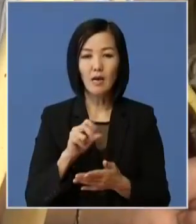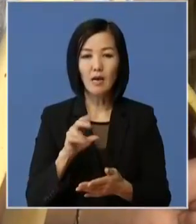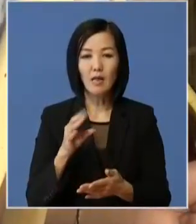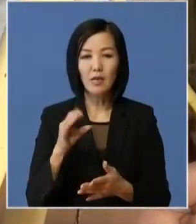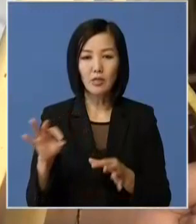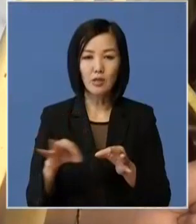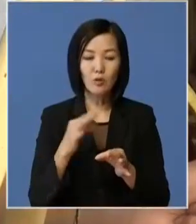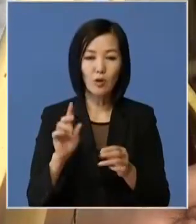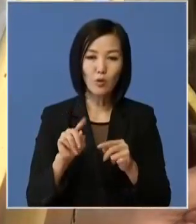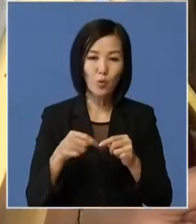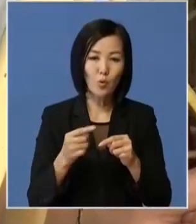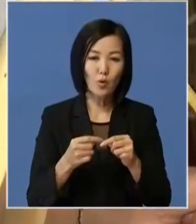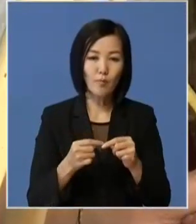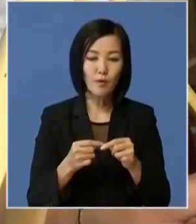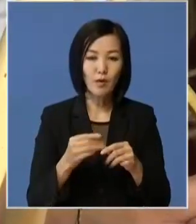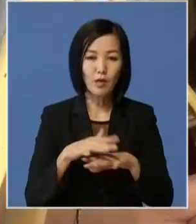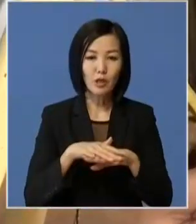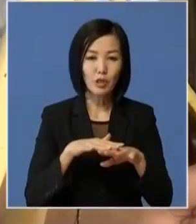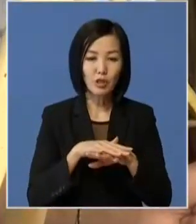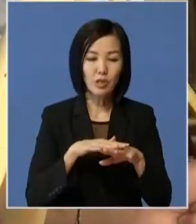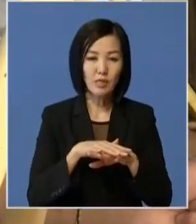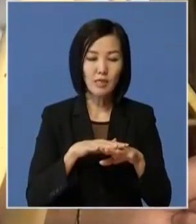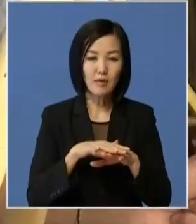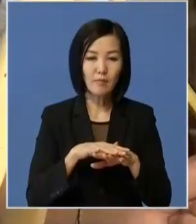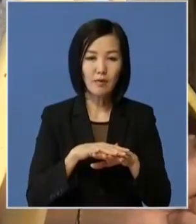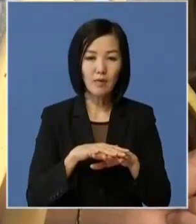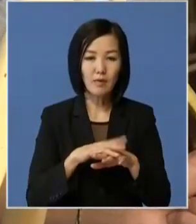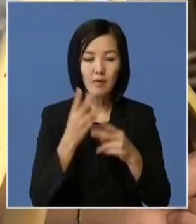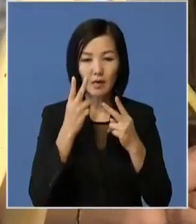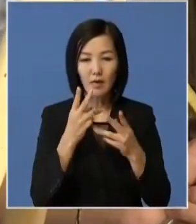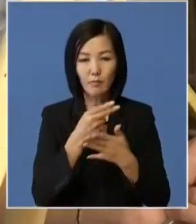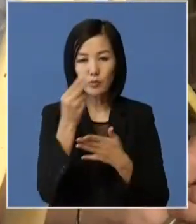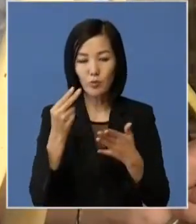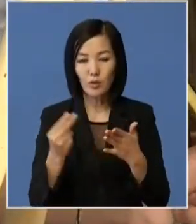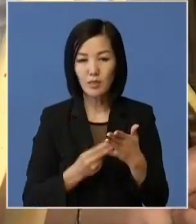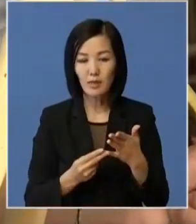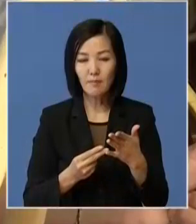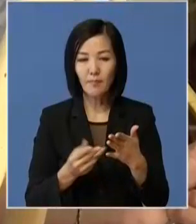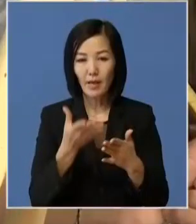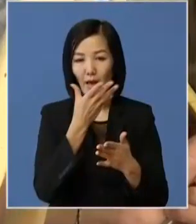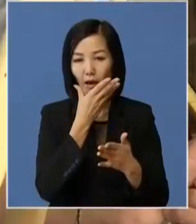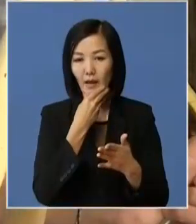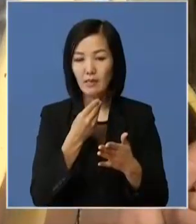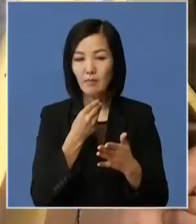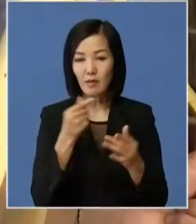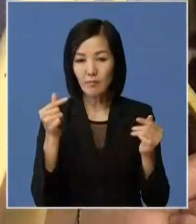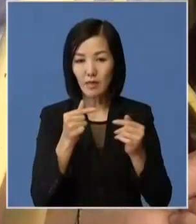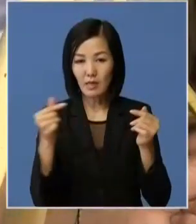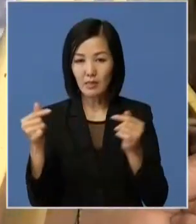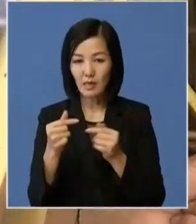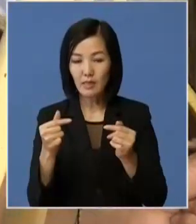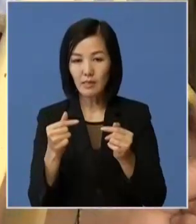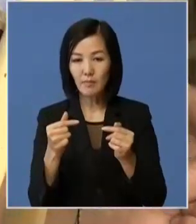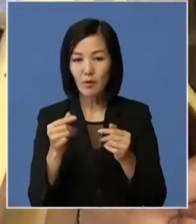осылай тоқылады. Міне алашаның өрнегі. Енді осы өрнек арқылы барлығын былай кесінділерді бөліп-бөліп,